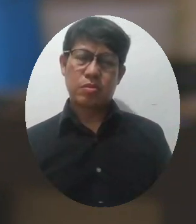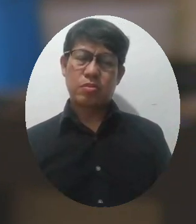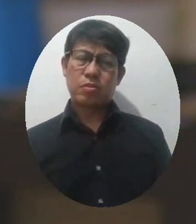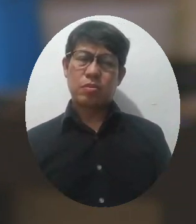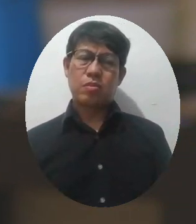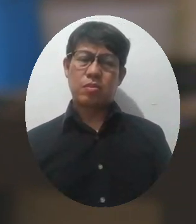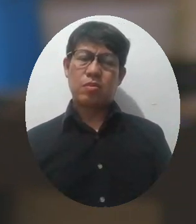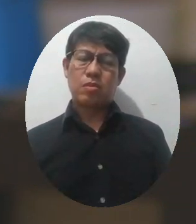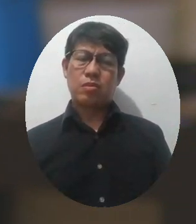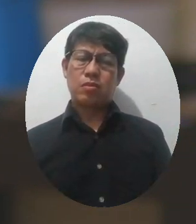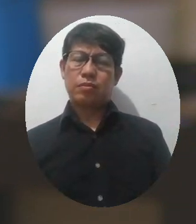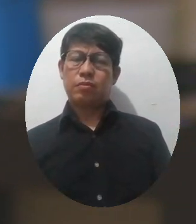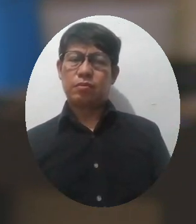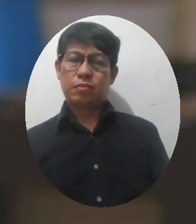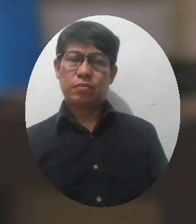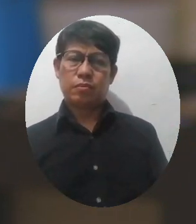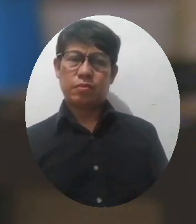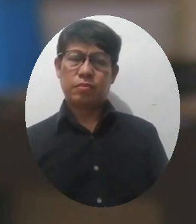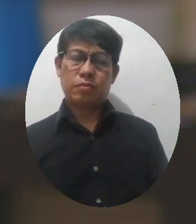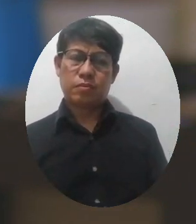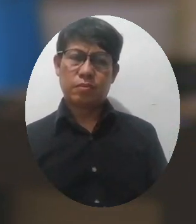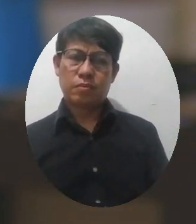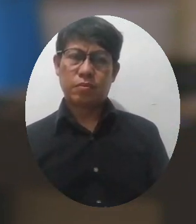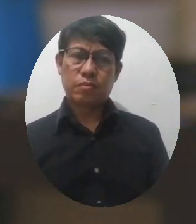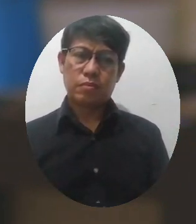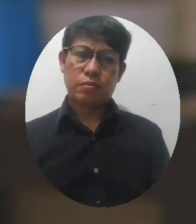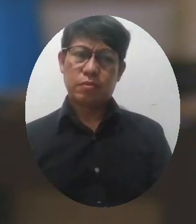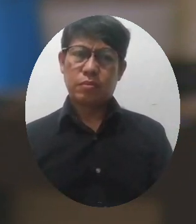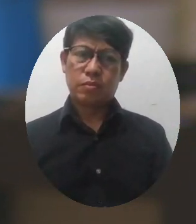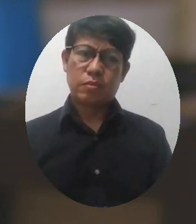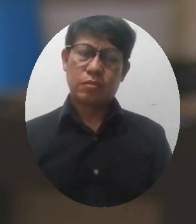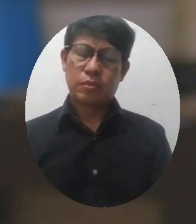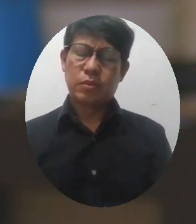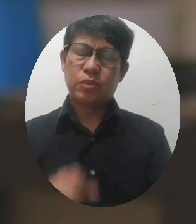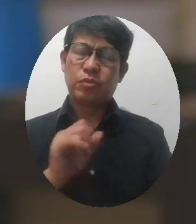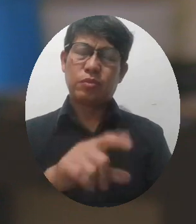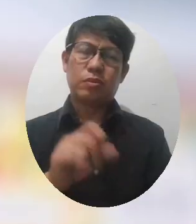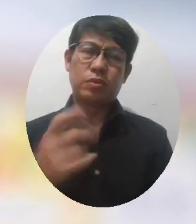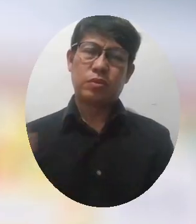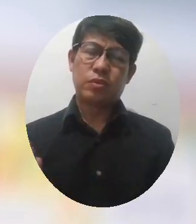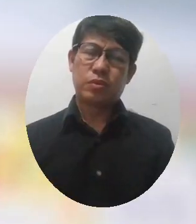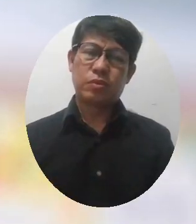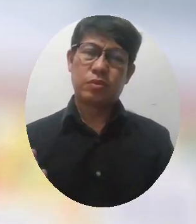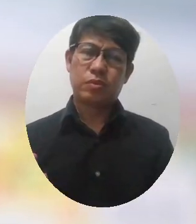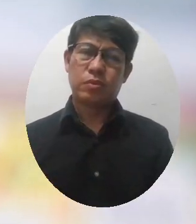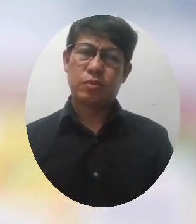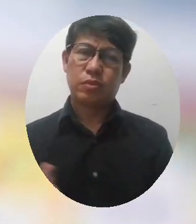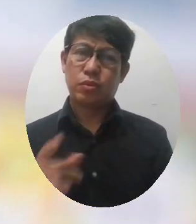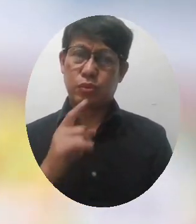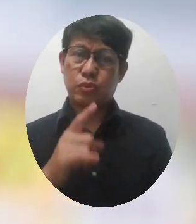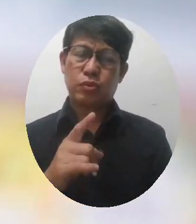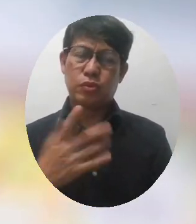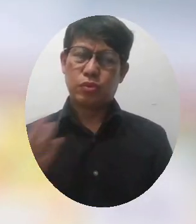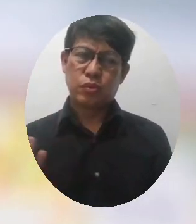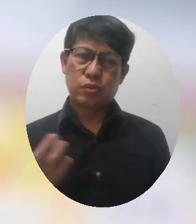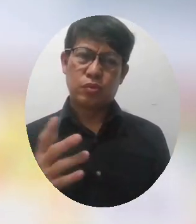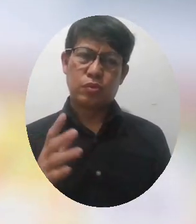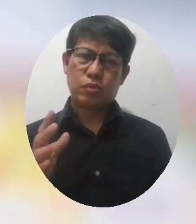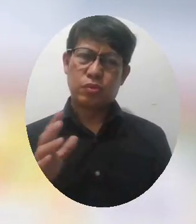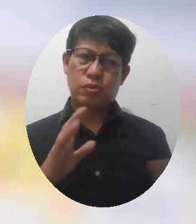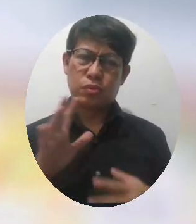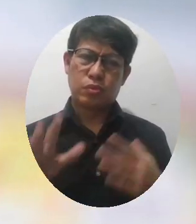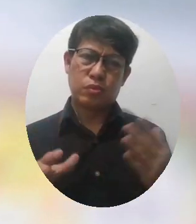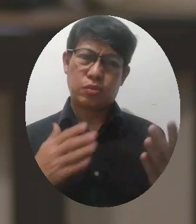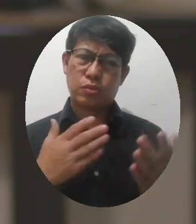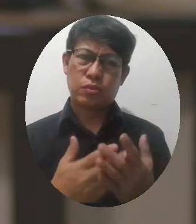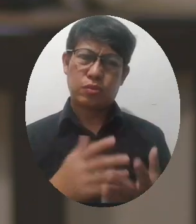Lahat po nung natanggap namin ng asawa ko, naibayad po lahat doon sa ospital. Umabot po kami ng 45,000. Ito na